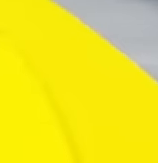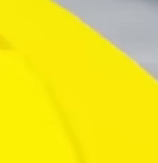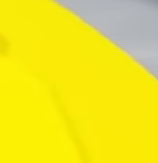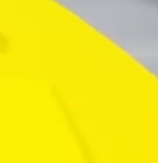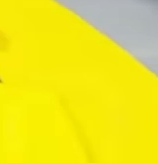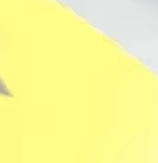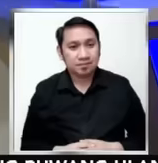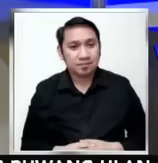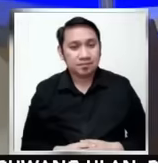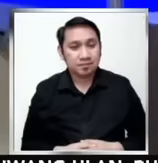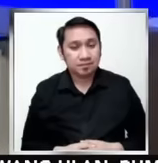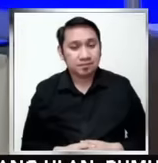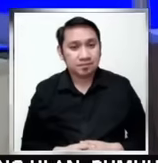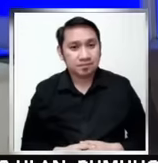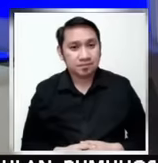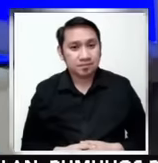minute.